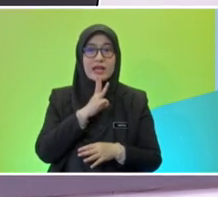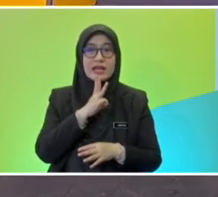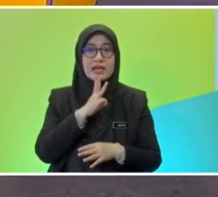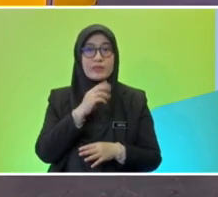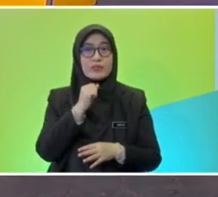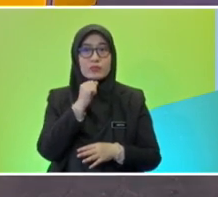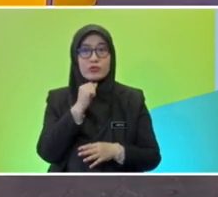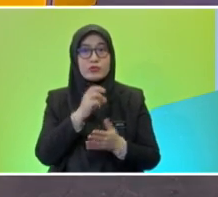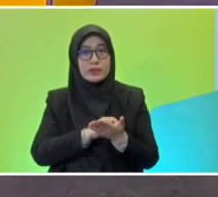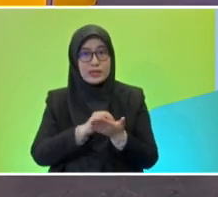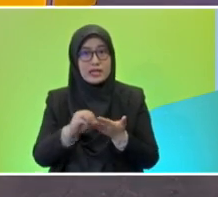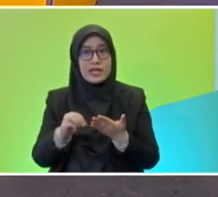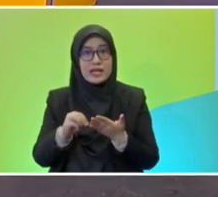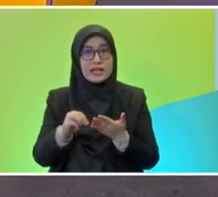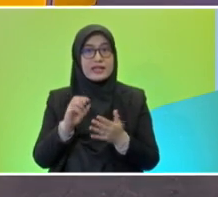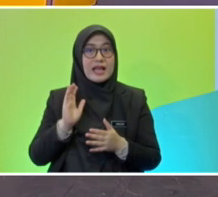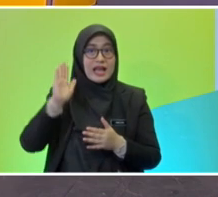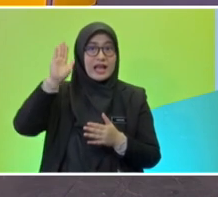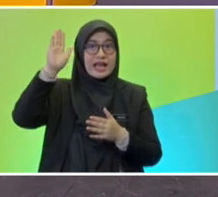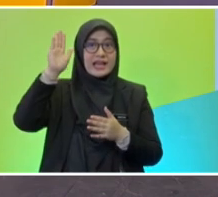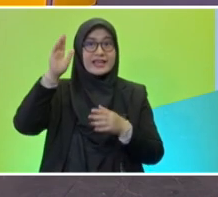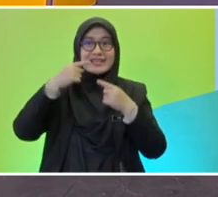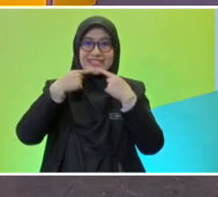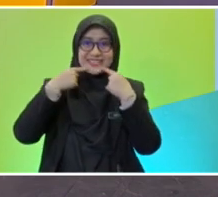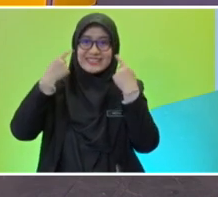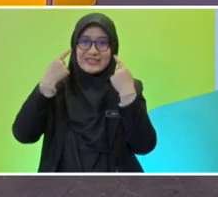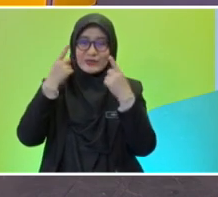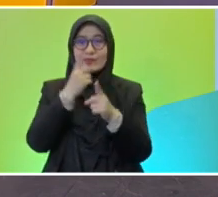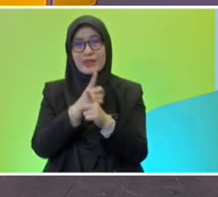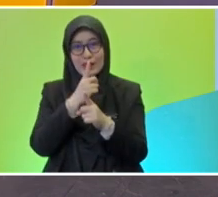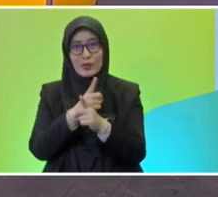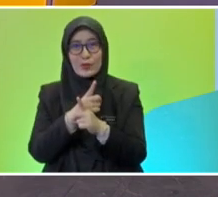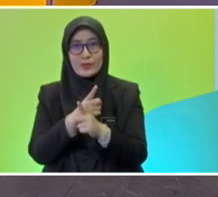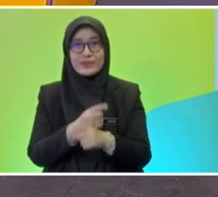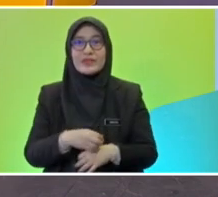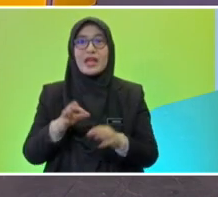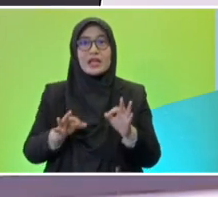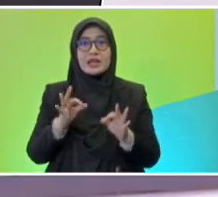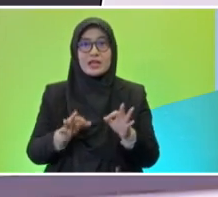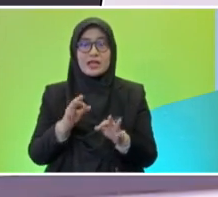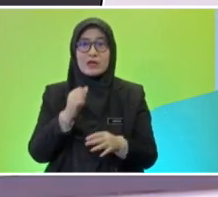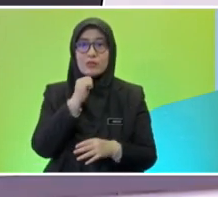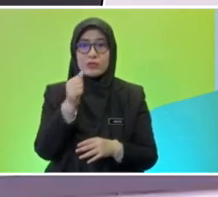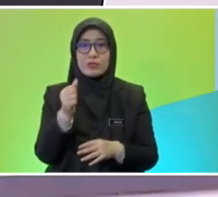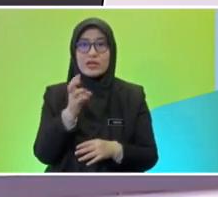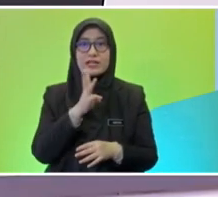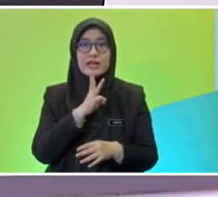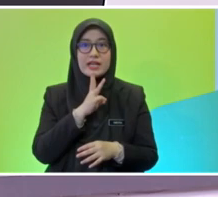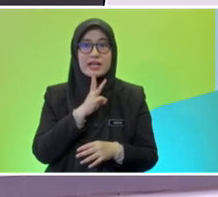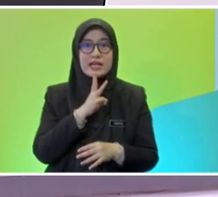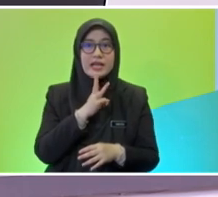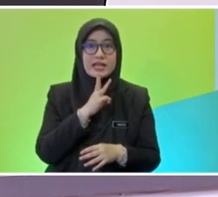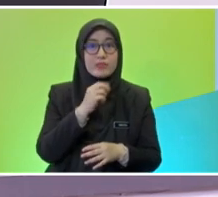angkat senyum saya tante betul oke kalau bukan aimutlak ai bukan mutlak